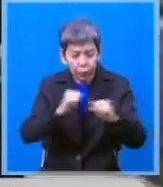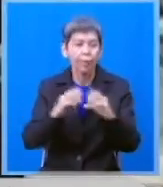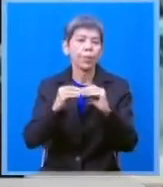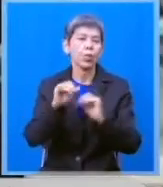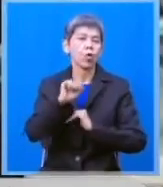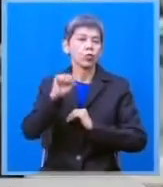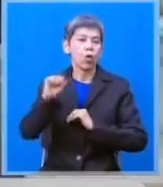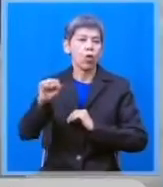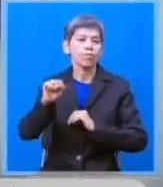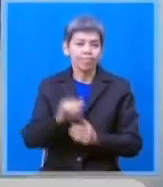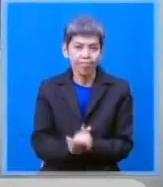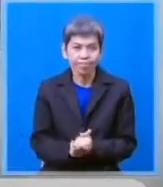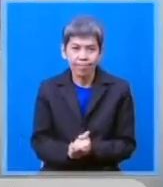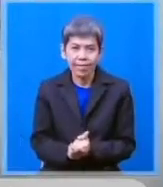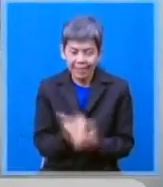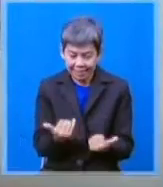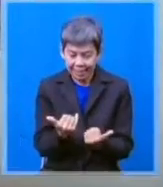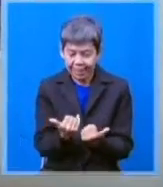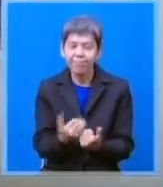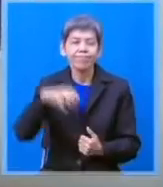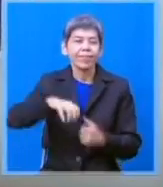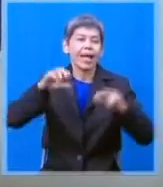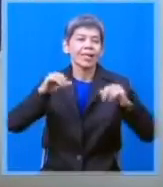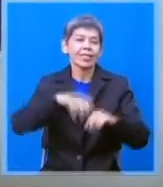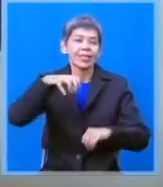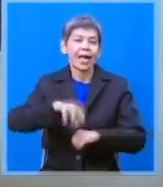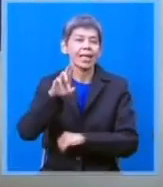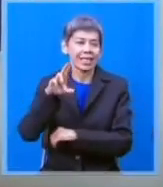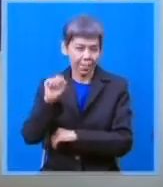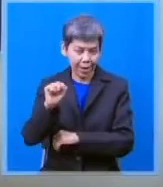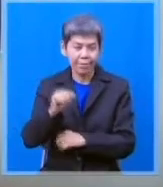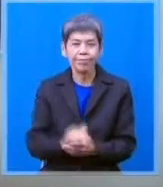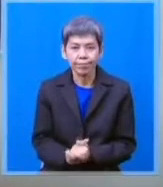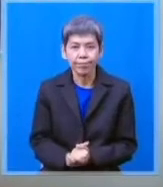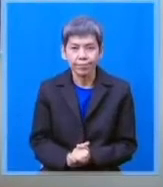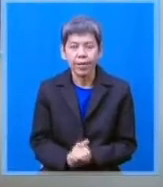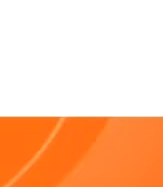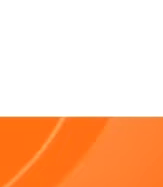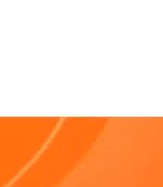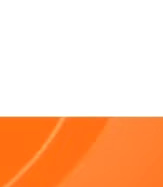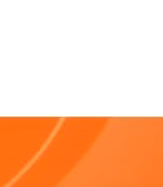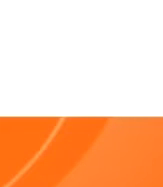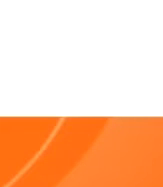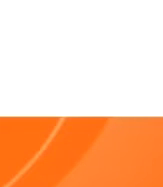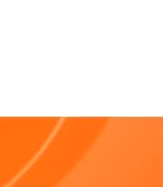สภาผู้แทนราษฎรนั่นเองค่ะทั้งหมดนี้คือความเคลื่อนไหวที่เกิดขึ้นล่าสุดที่อาคารรัฐสภาค่ะ ครับขอบคุณคุณอรวรรณ